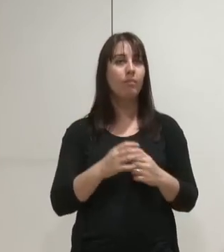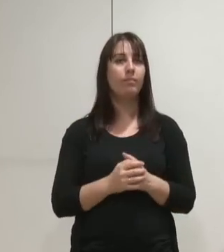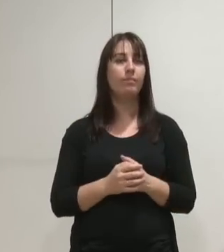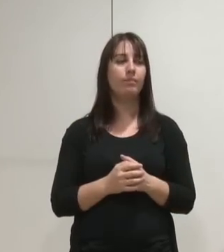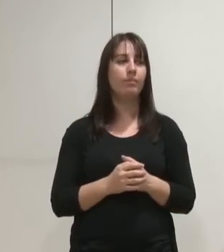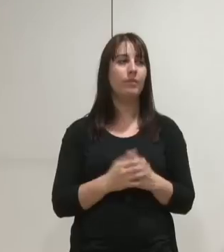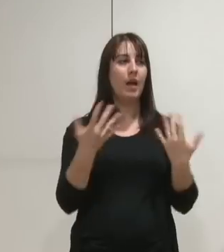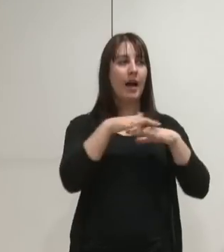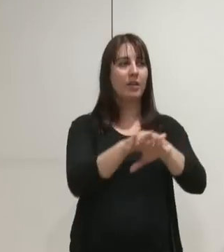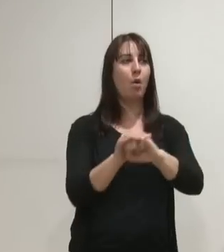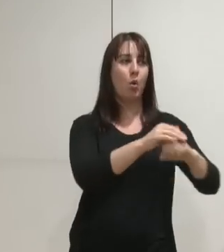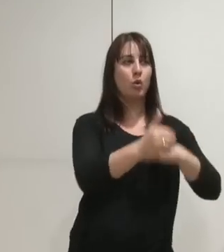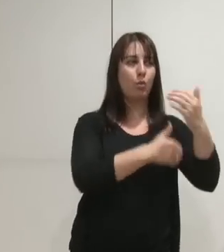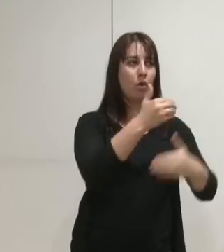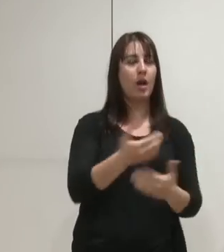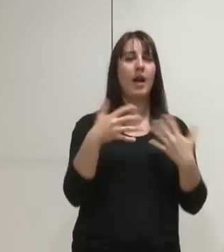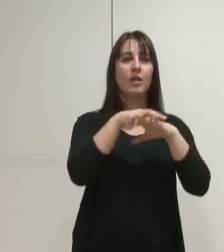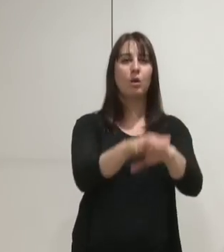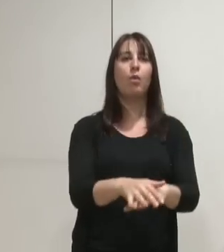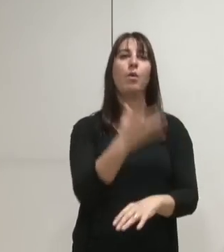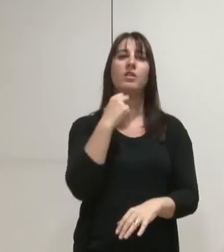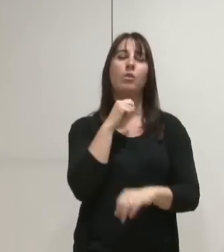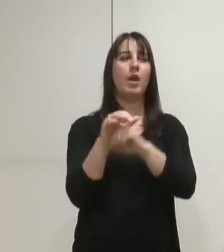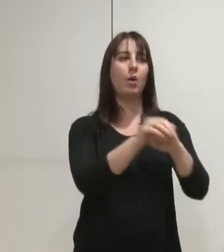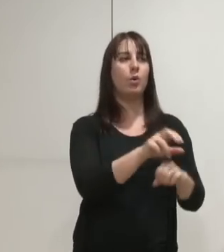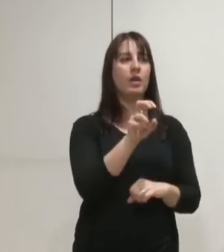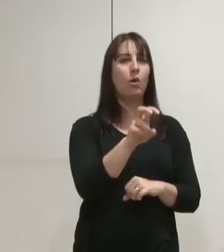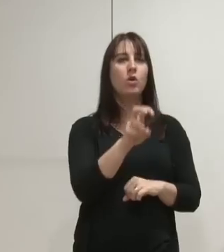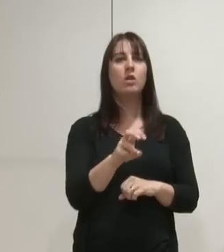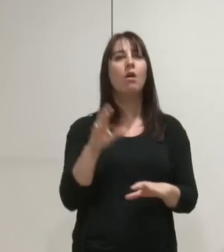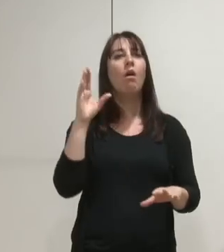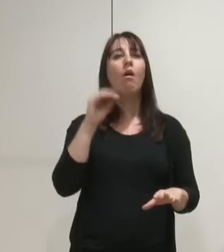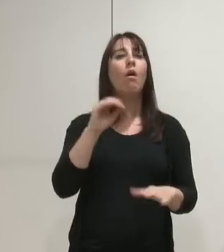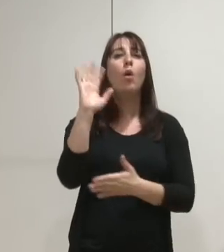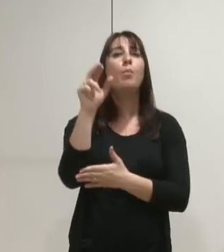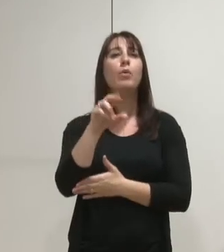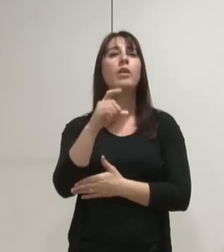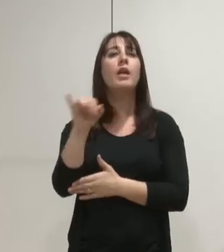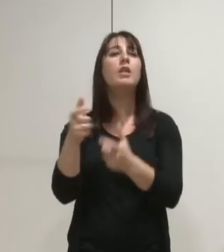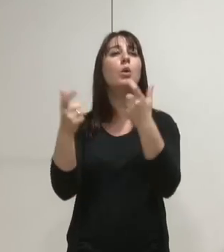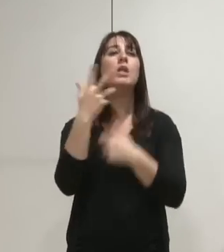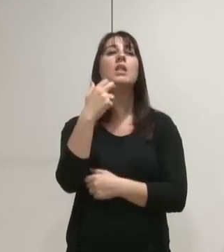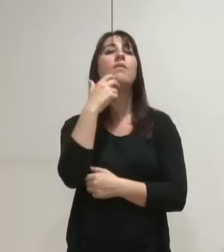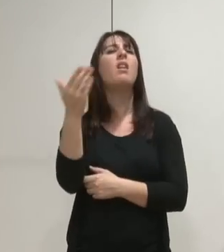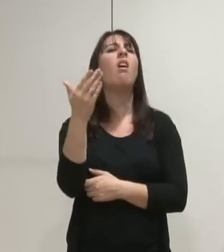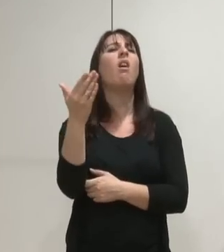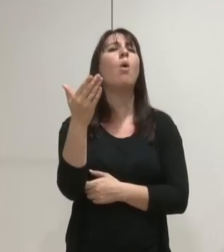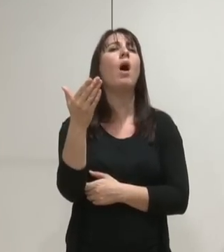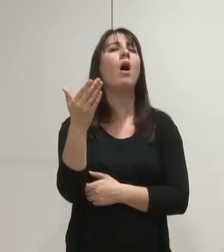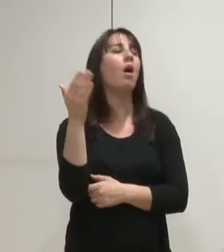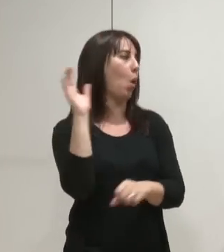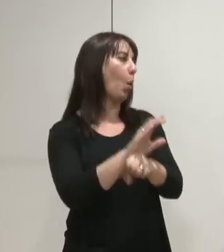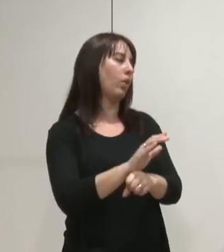rassemblement de gauche et de progrès rassemblement citoyen de la gauche et écologistes j'ai pas enregistré le vote de UMP udi société civile vous faites fait un